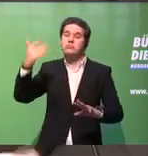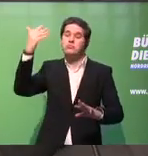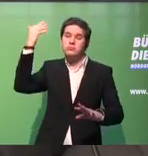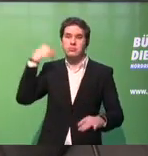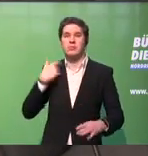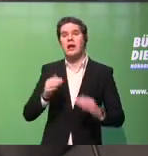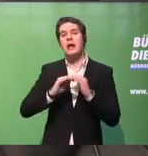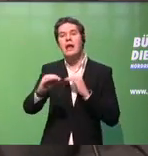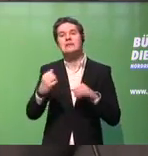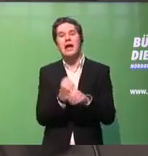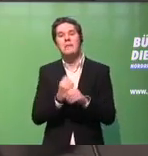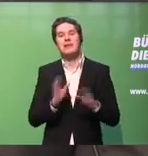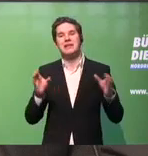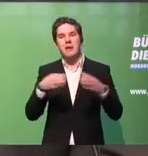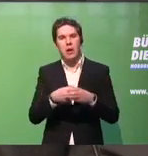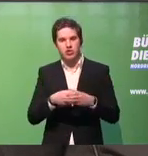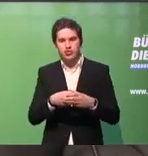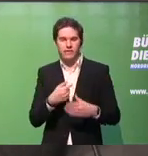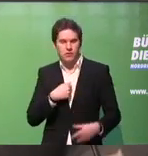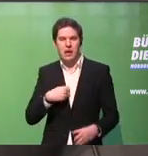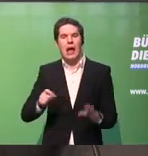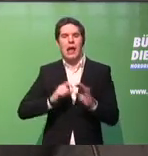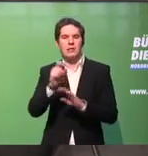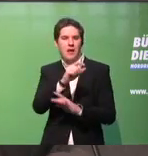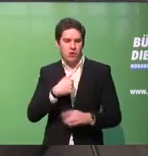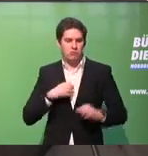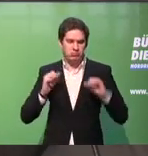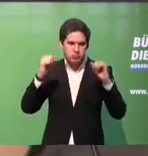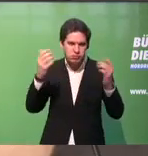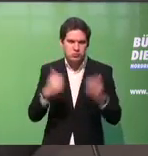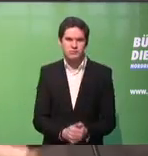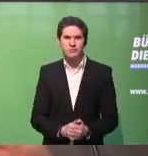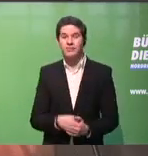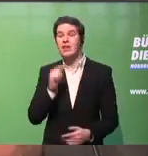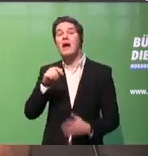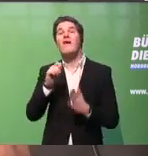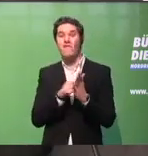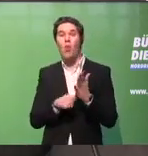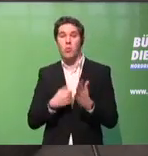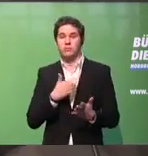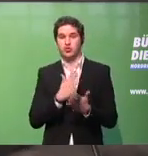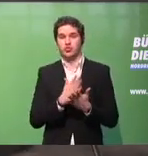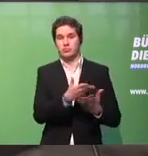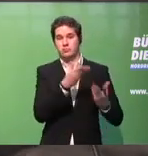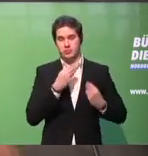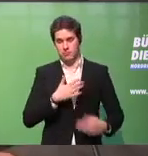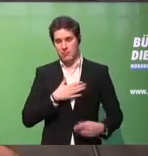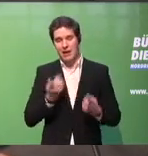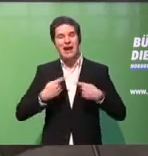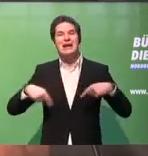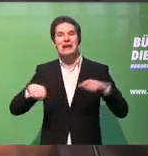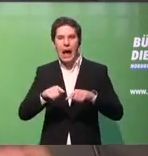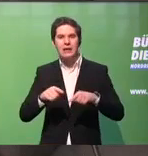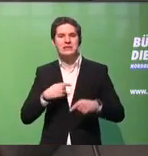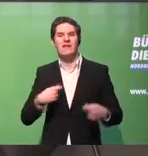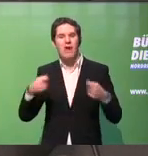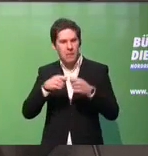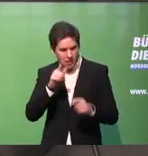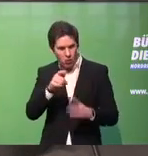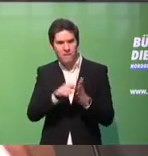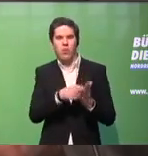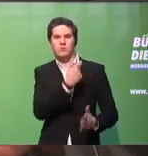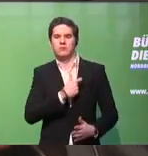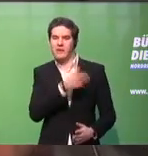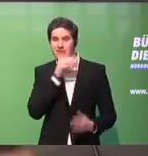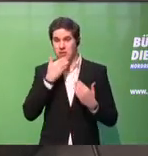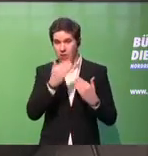Landesarbeitsgemeinschaft Europa Frieden Internationales in NRW engagiert, deren Votum ich auch habe. Das Votum meines Kreisverbandes habe ich ebenfalls. Vielen Dank für das